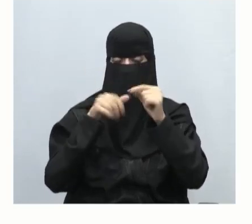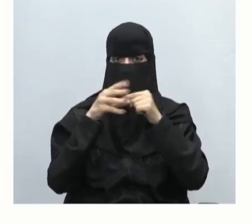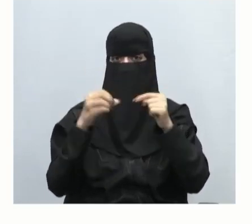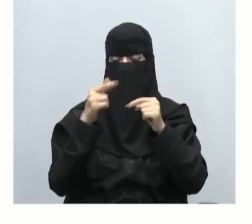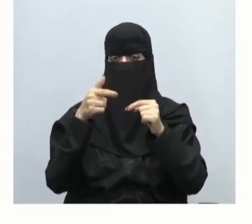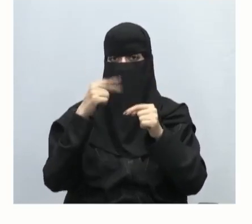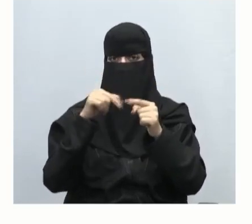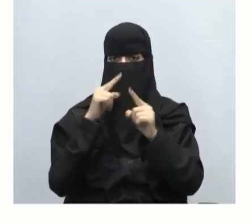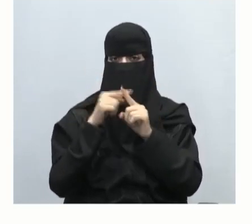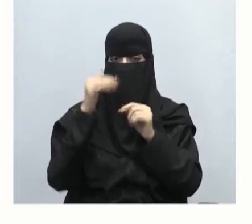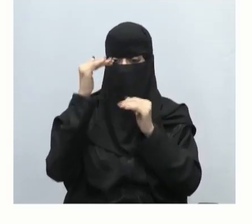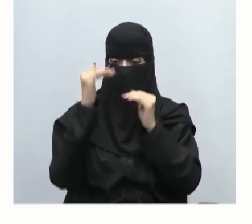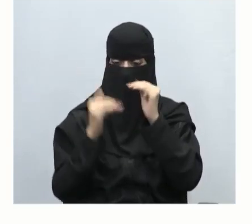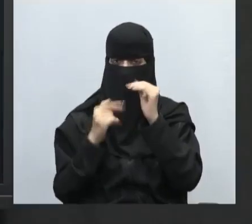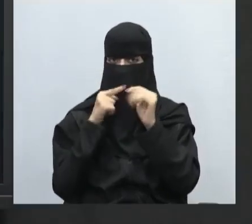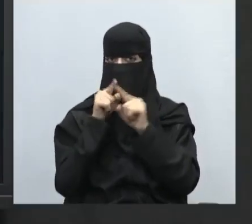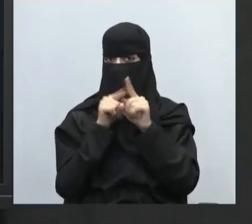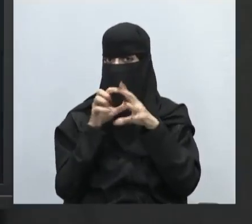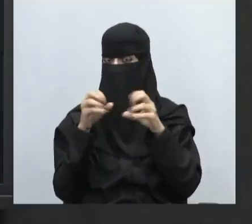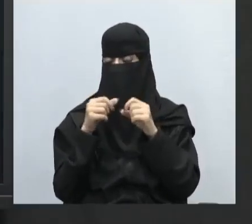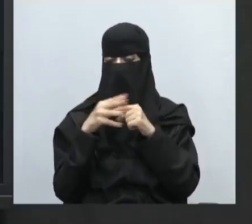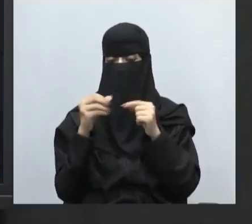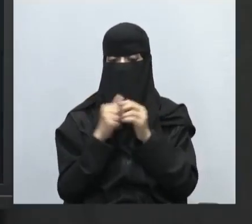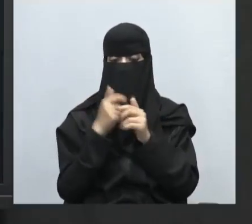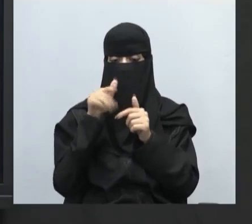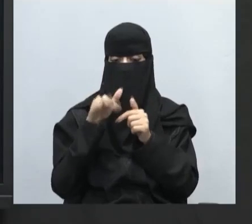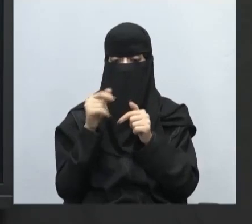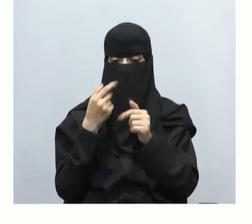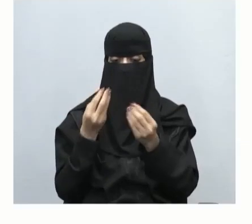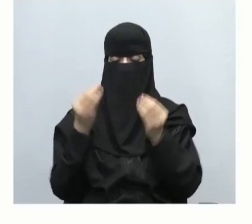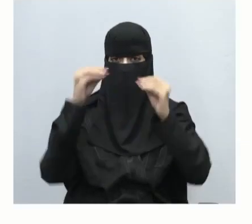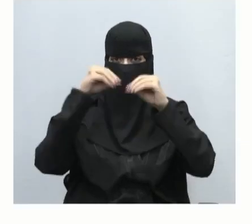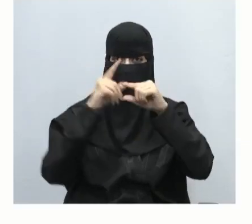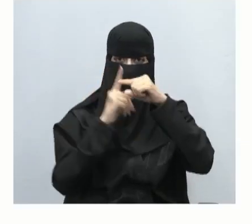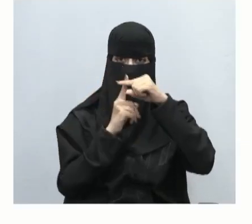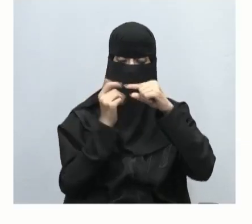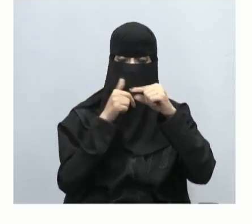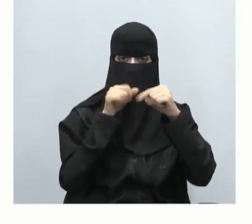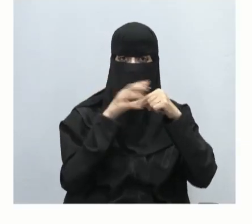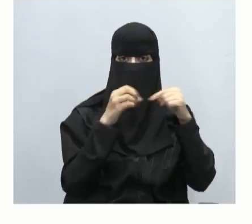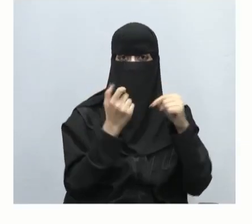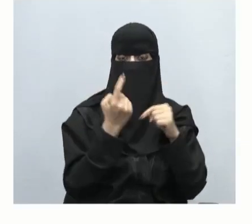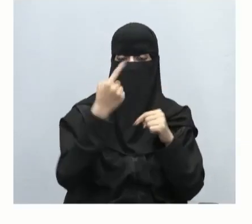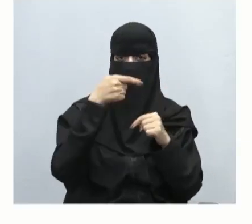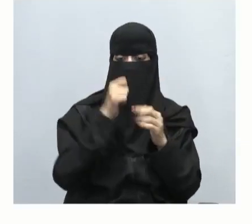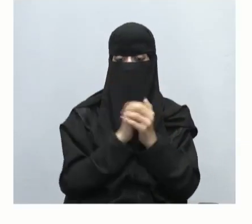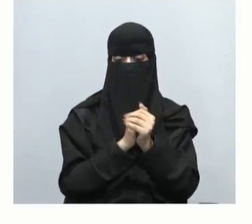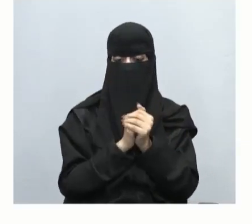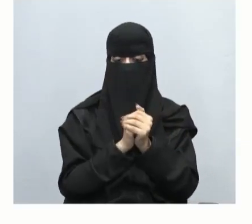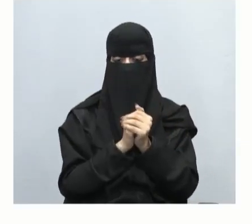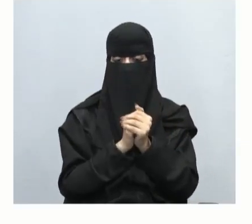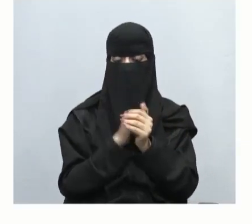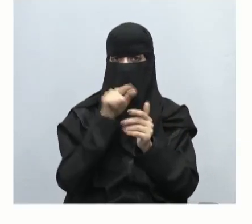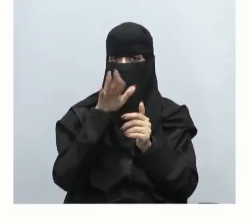درجات سيليزيه الانخفاض يعني سالب اذا سوف نضيف اليها سالب ع سالب